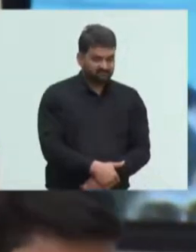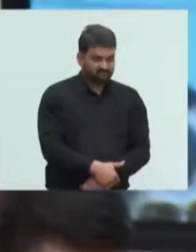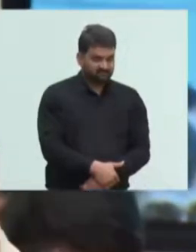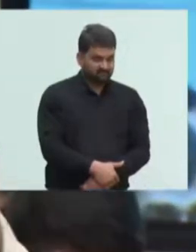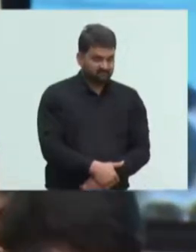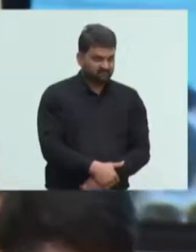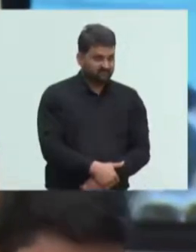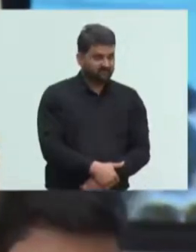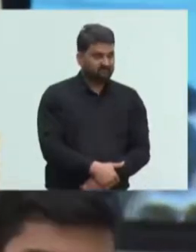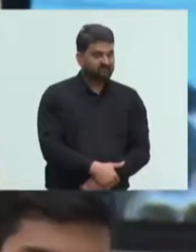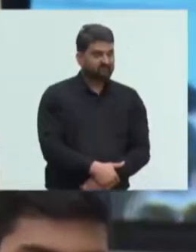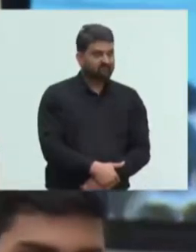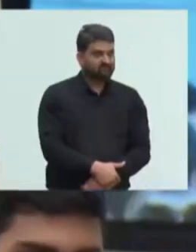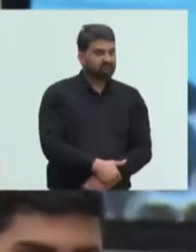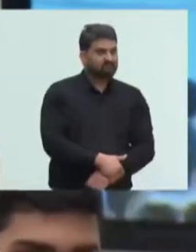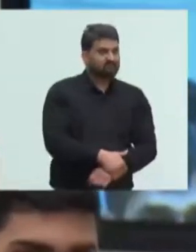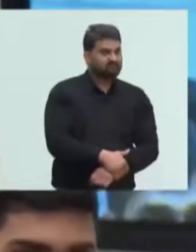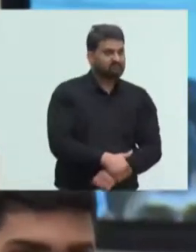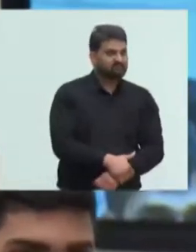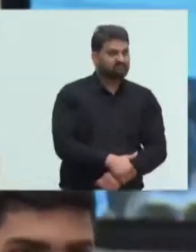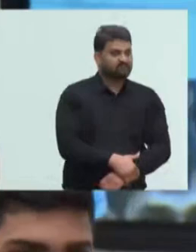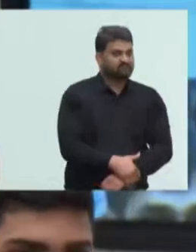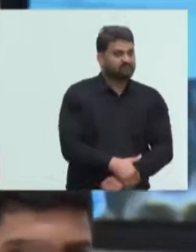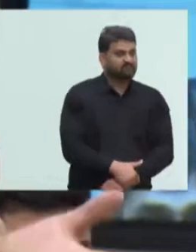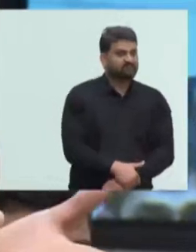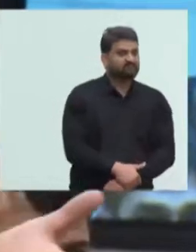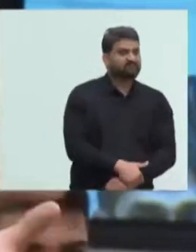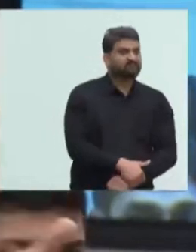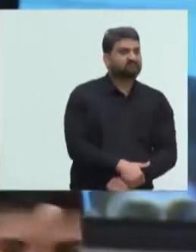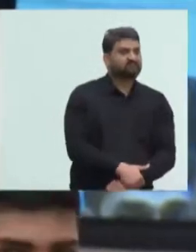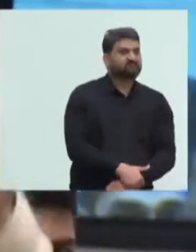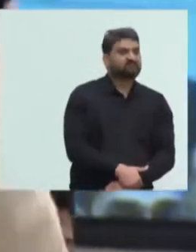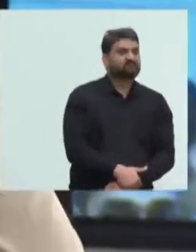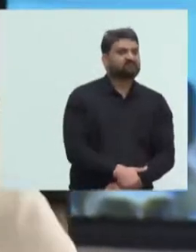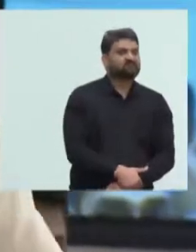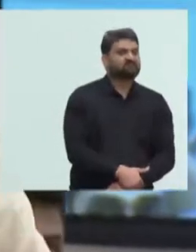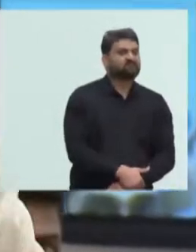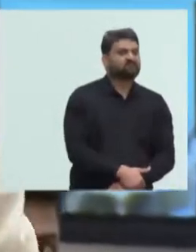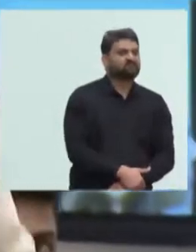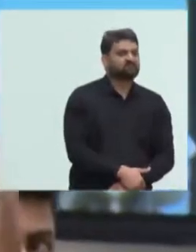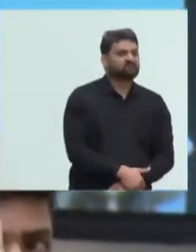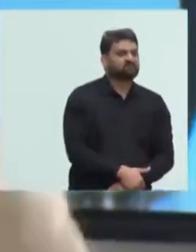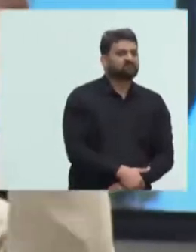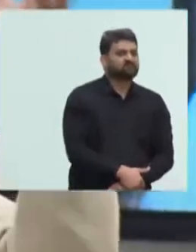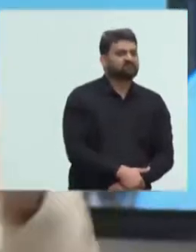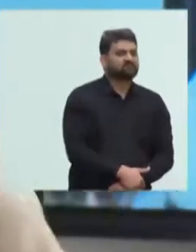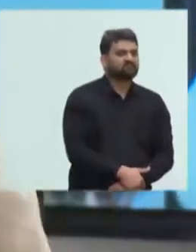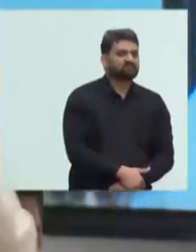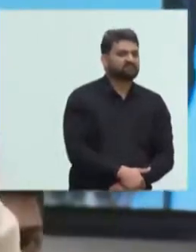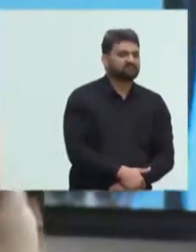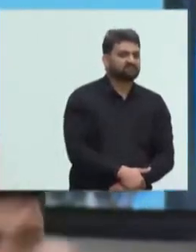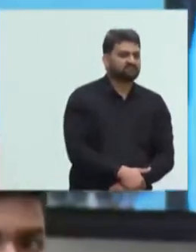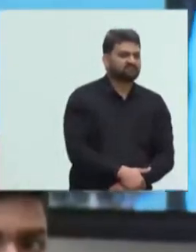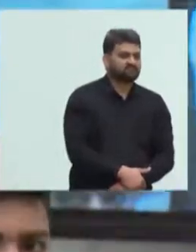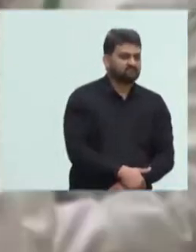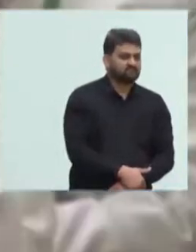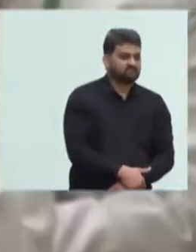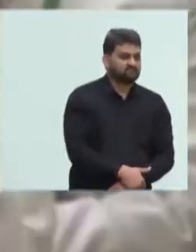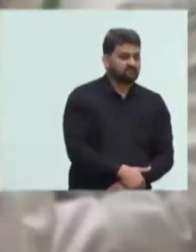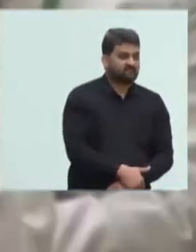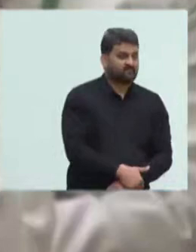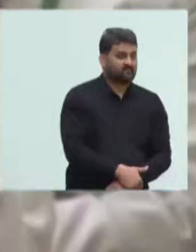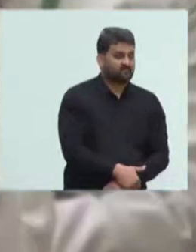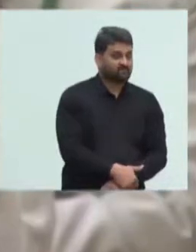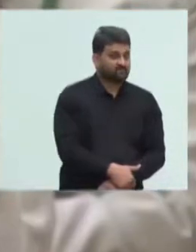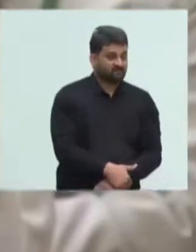लोगों के साथ खेलता हूं मैं भी उनको मैंने जो ने मात दी है और मैं सलेक्शन में आया हूं पर मैं सुन नहीं पाता था इस वजह से मुझे निकाल दिया गया और मैं नहीं